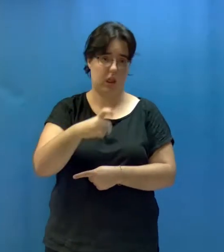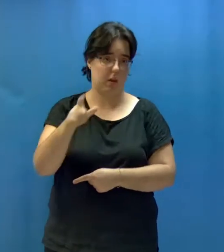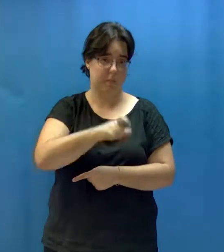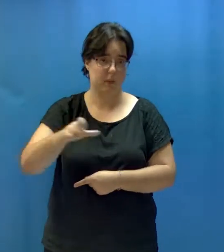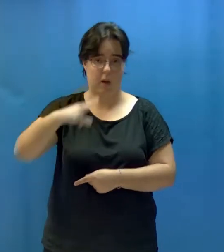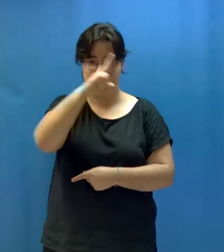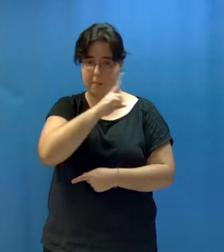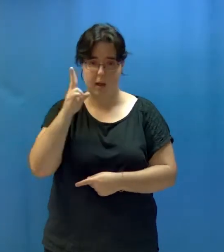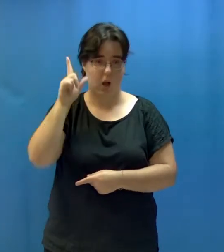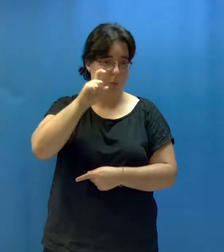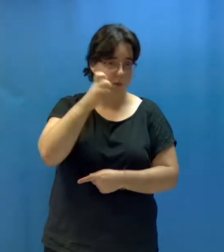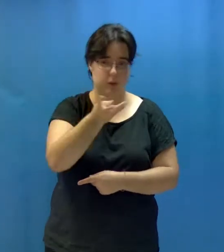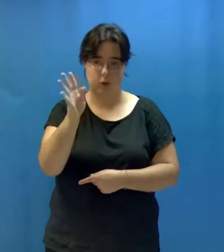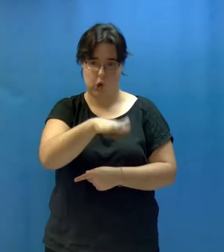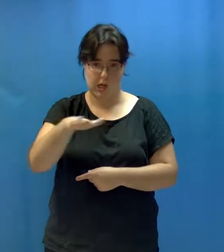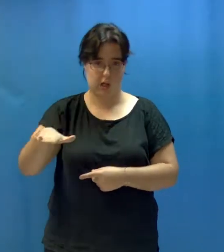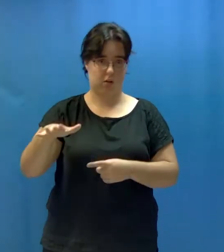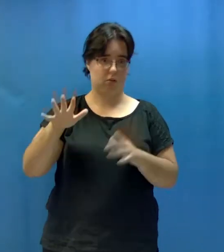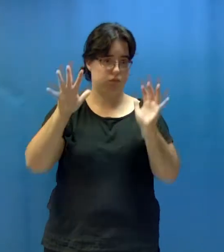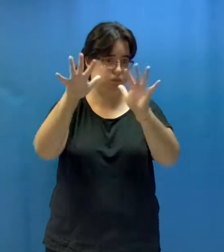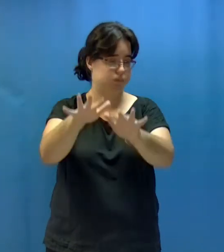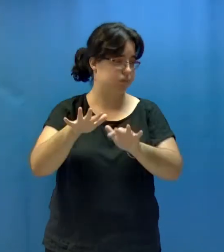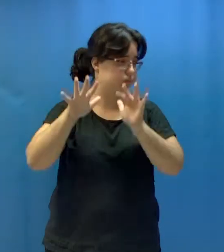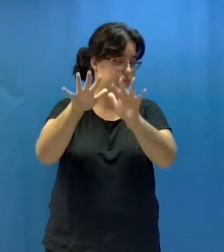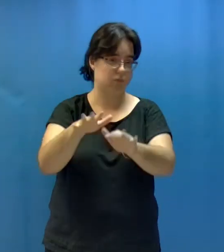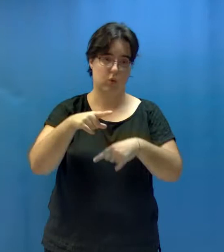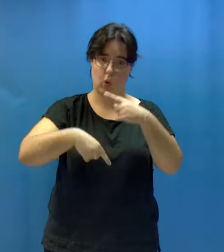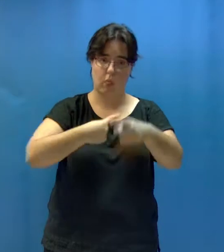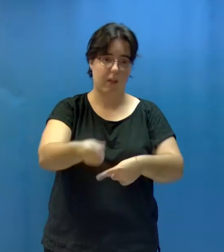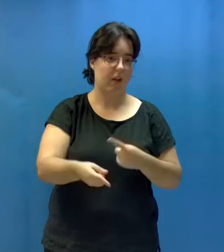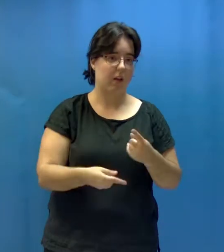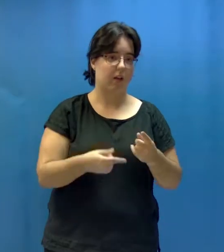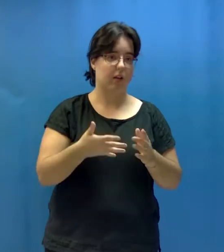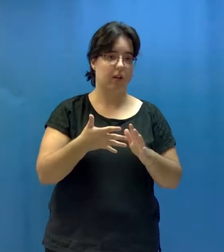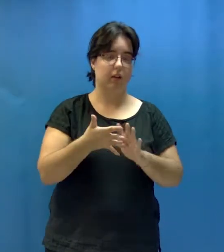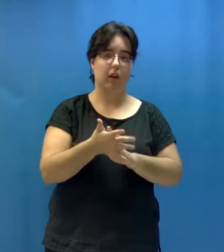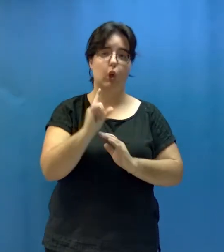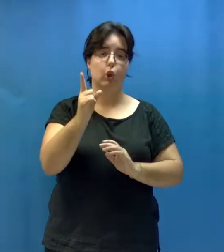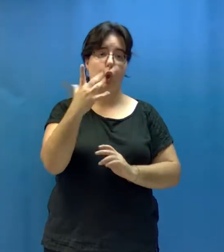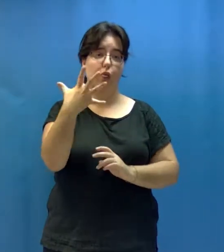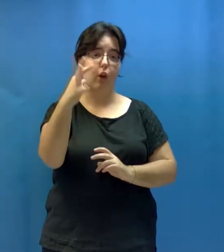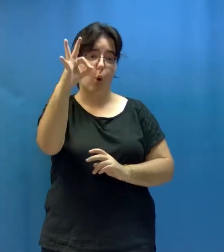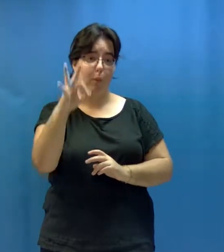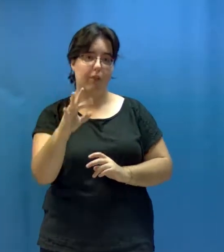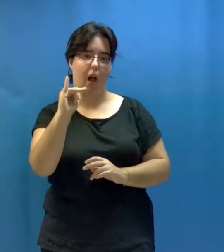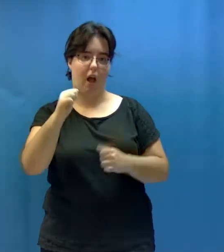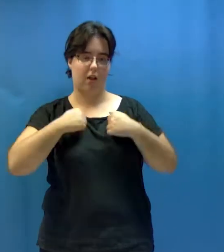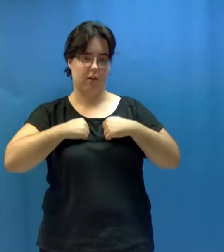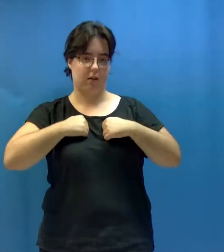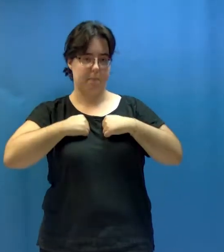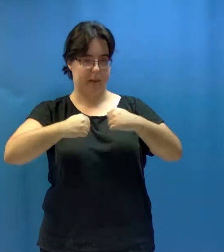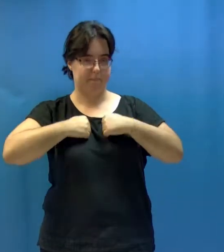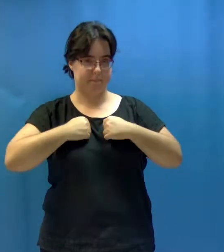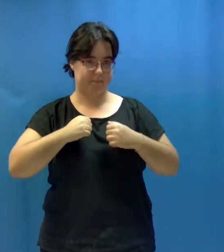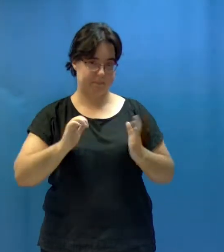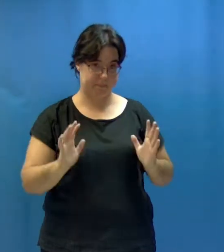pares, mestres i xiquets, clar, i tan sols un 5% compten amb aquests aparells. Encara